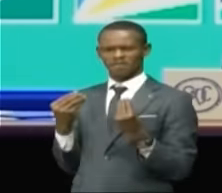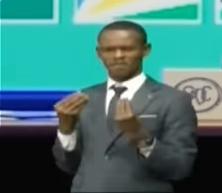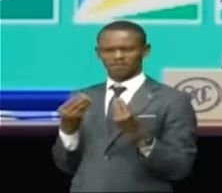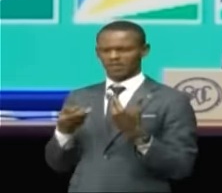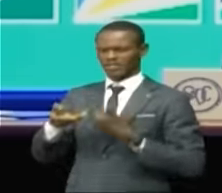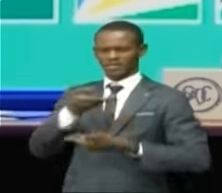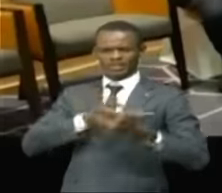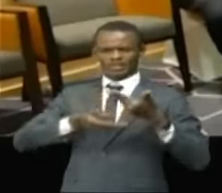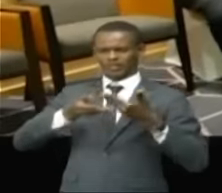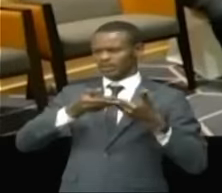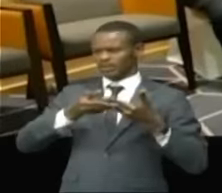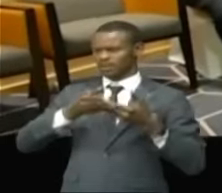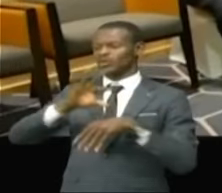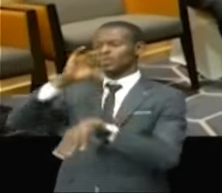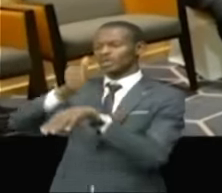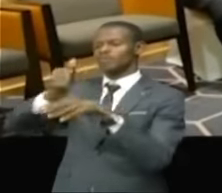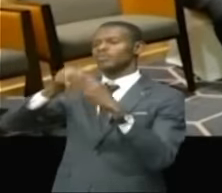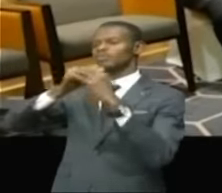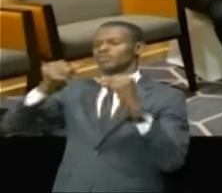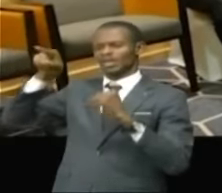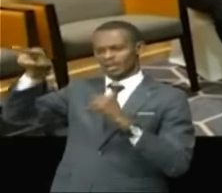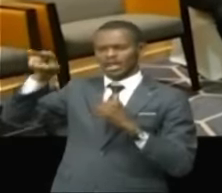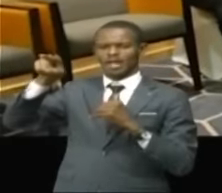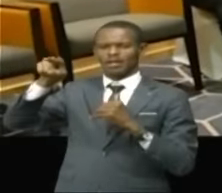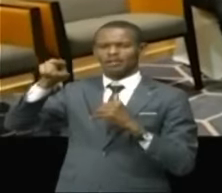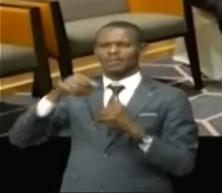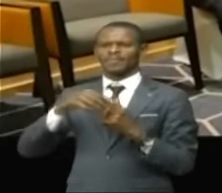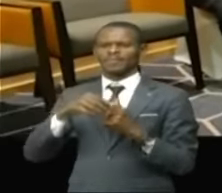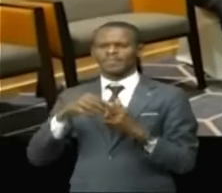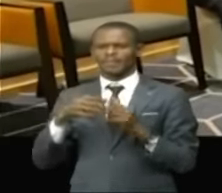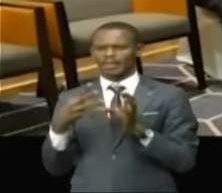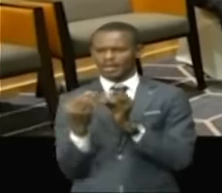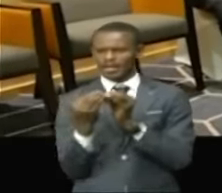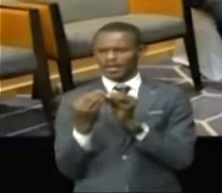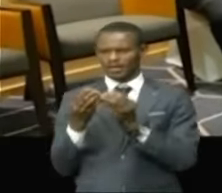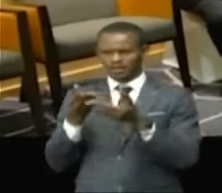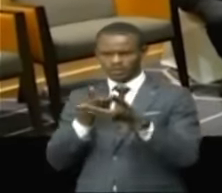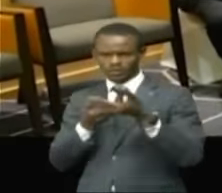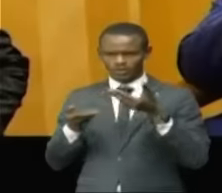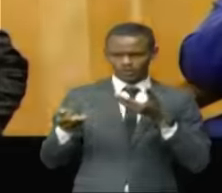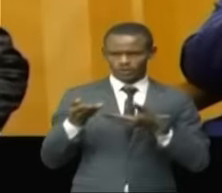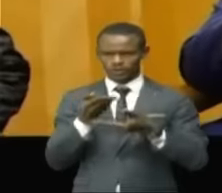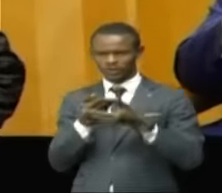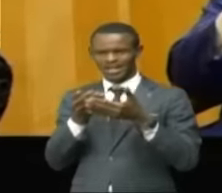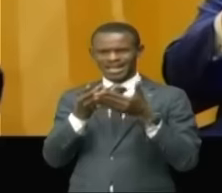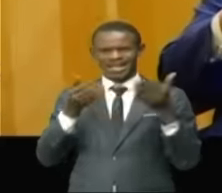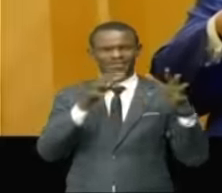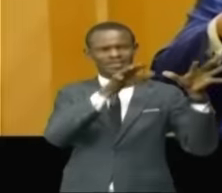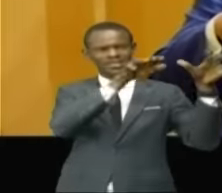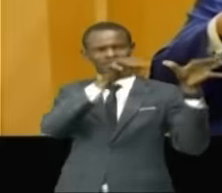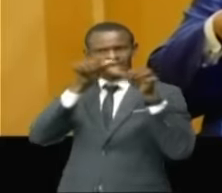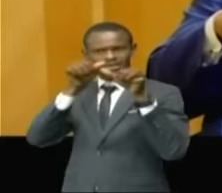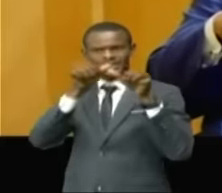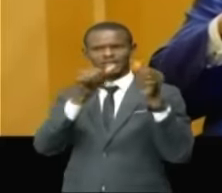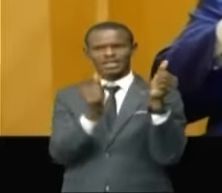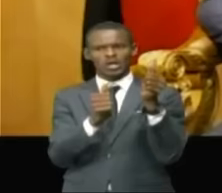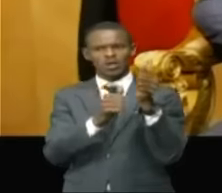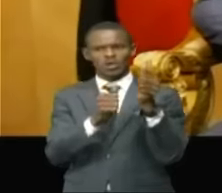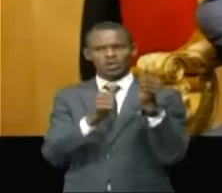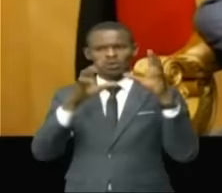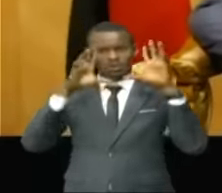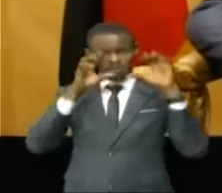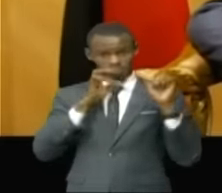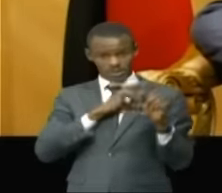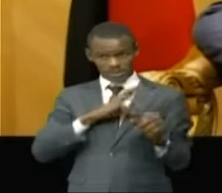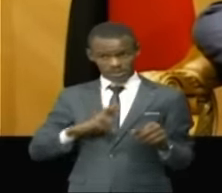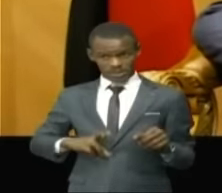du processus de paix de Luanda. En bilatéral, avant de quitter Luanda, le président de la République a eu